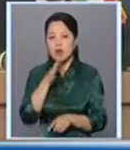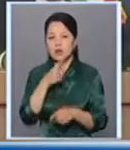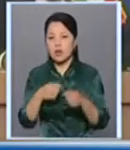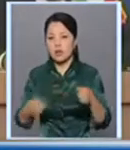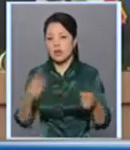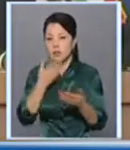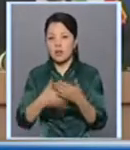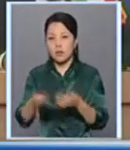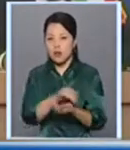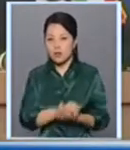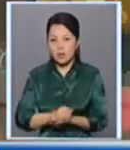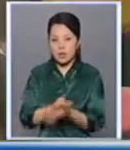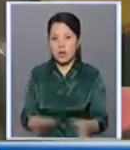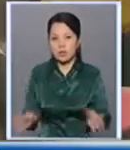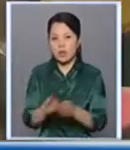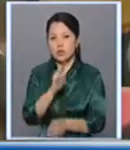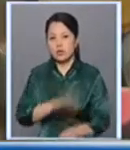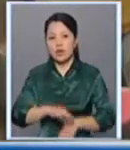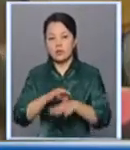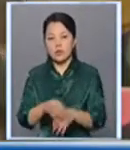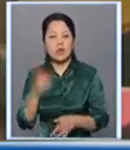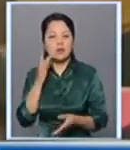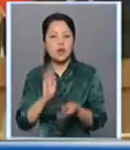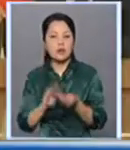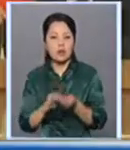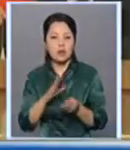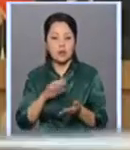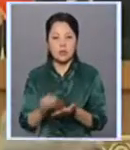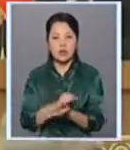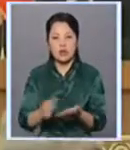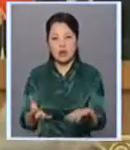мерзімді бейбітшілік және бірлесе өркендеу өңірін қалыптастыру туралы декларациясы қабылданды.